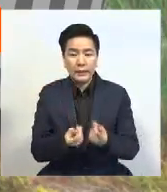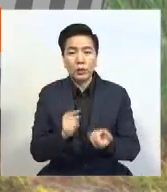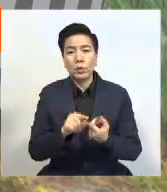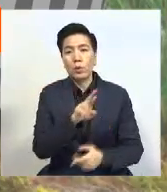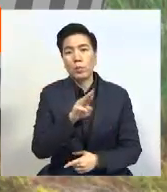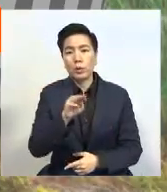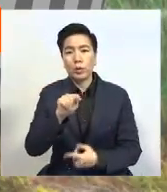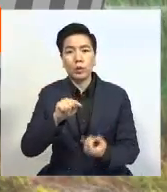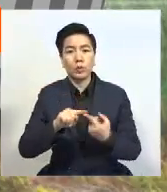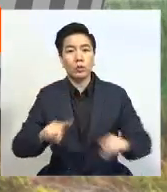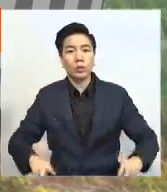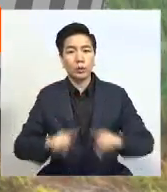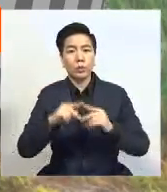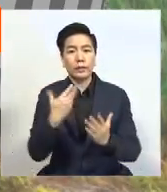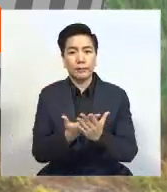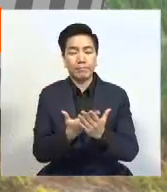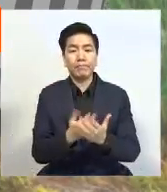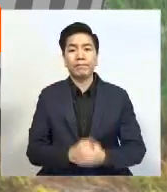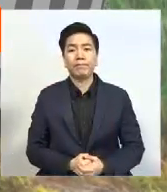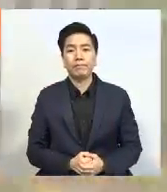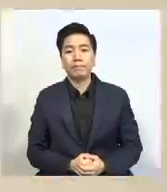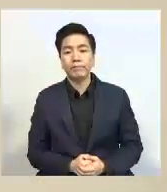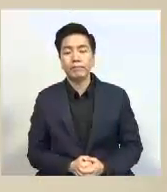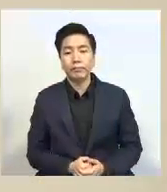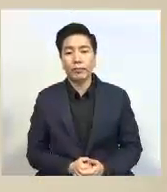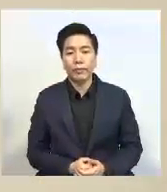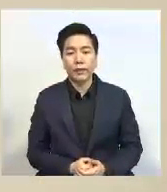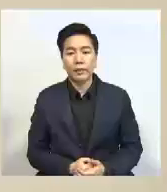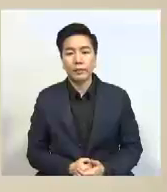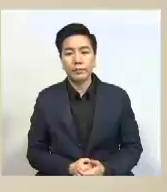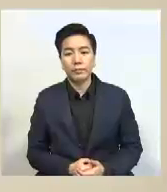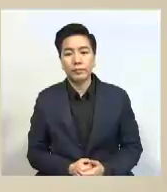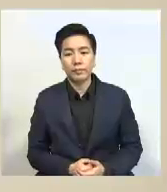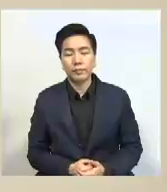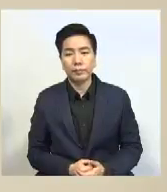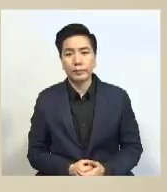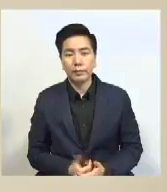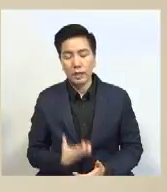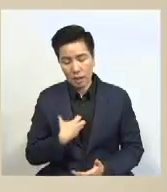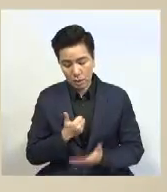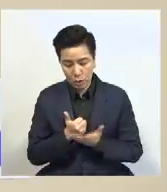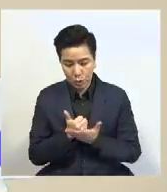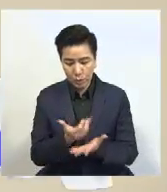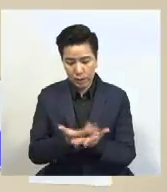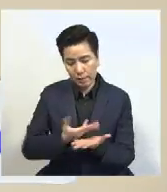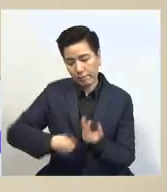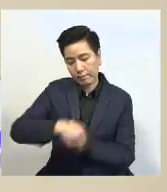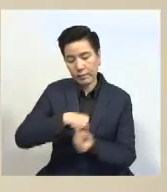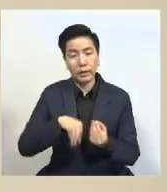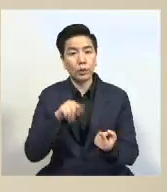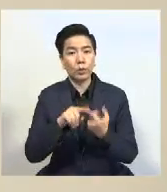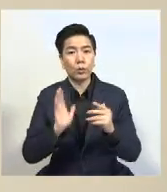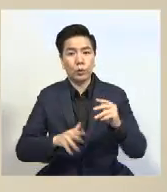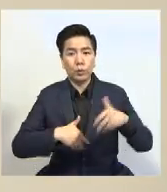ากรัฐมนตรีว่าการกระทรวงการคลังค่ะ ต้องการช่วยในเรื่องสภาพคล่องให้กับชุม